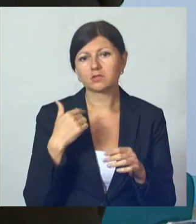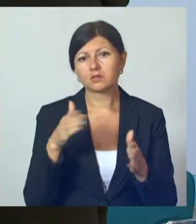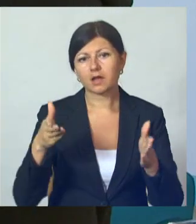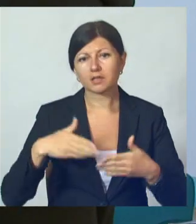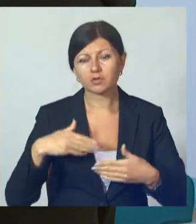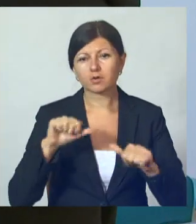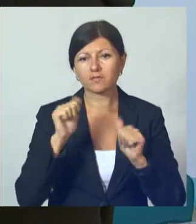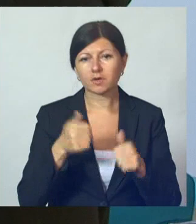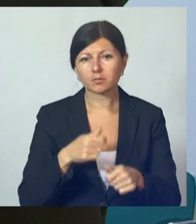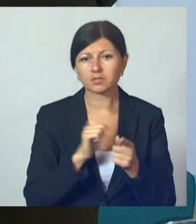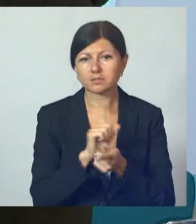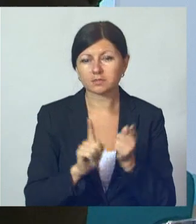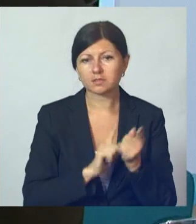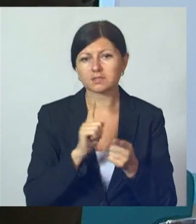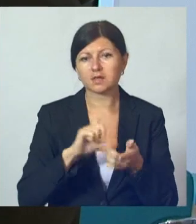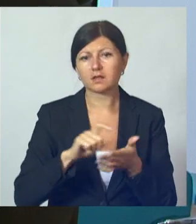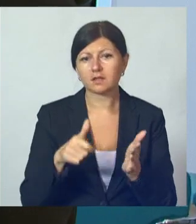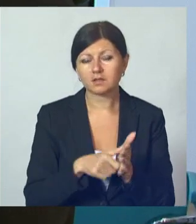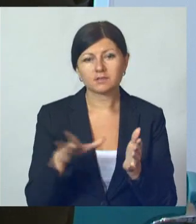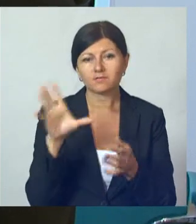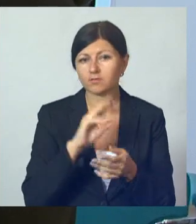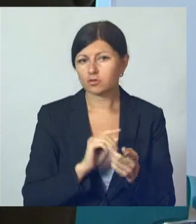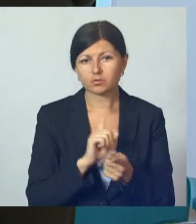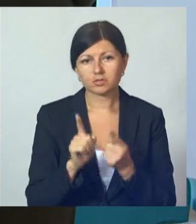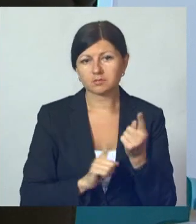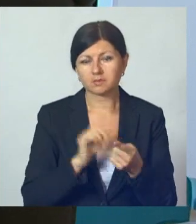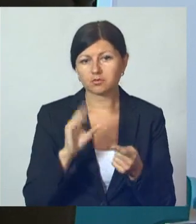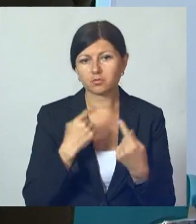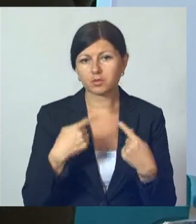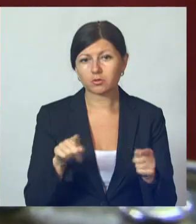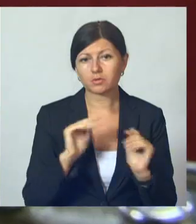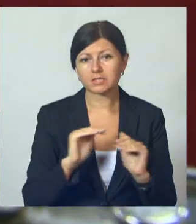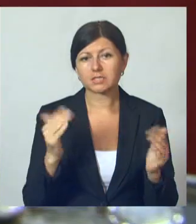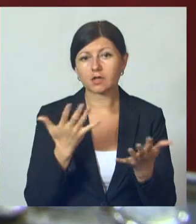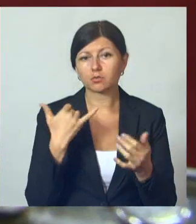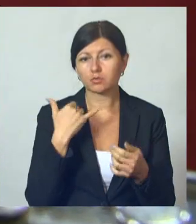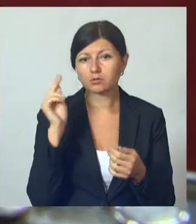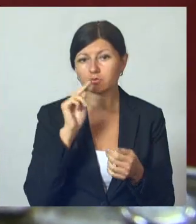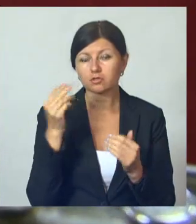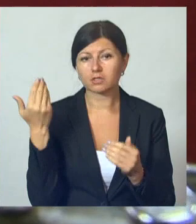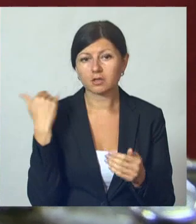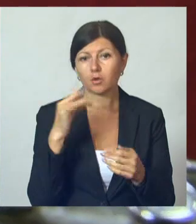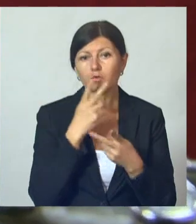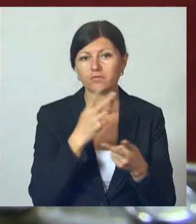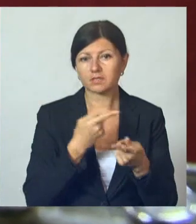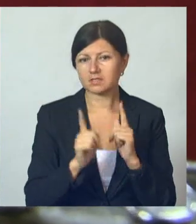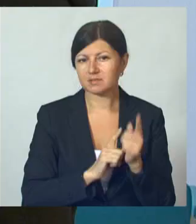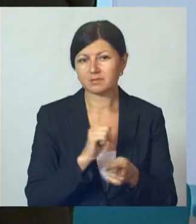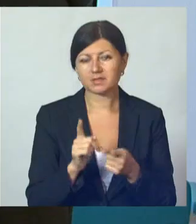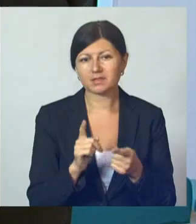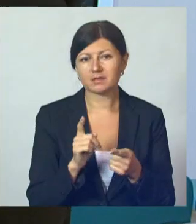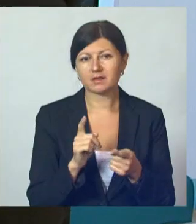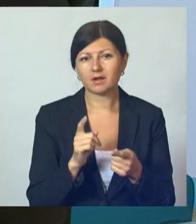коридоров, оформление классов. Все совсем по-другому. Дети, которые у нас учились до и увидели эти изменения, они,